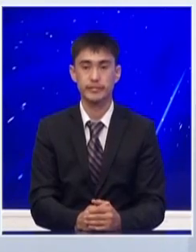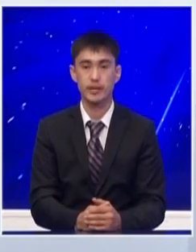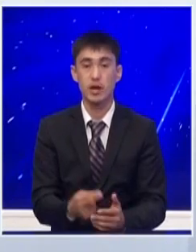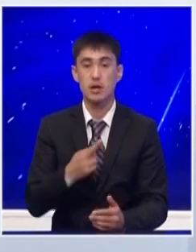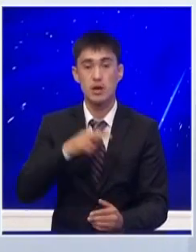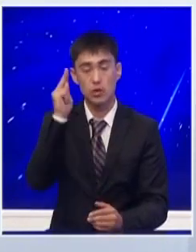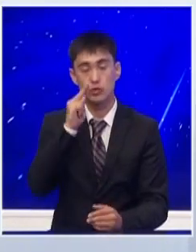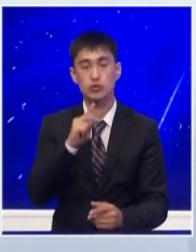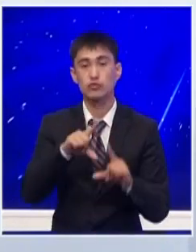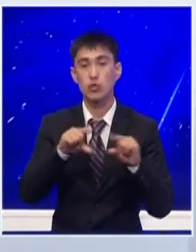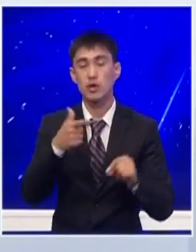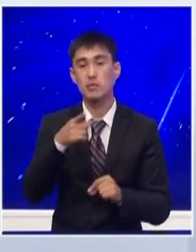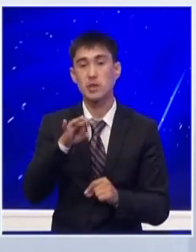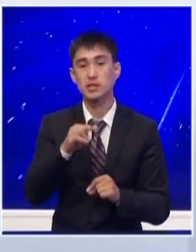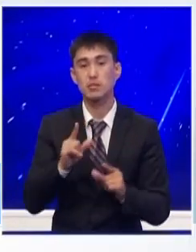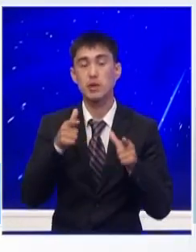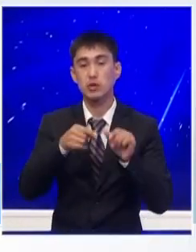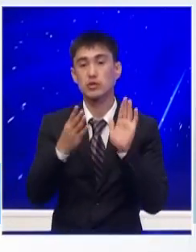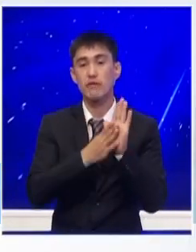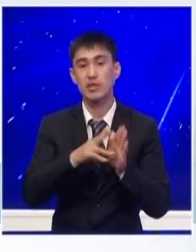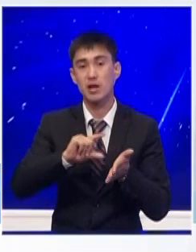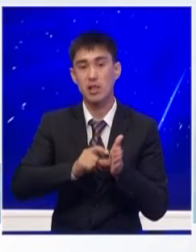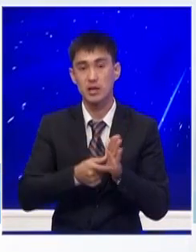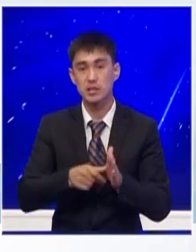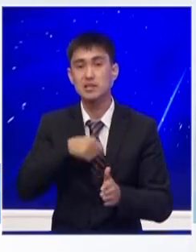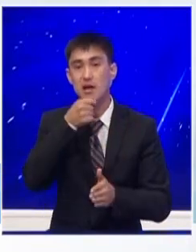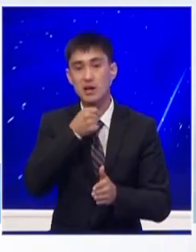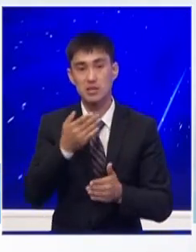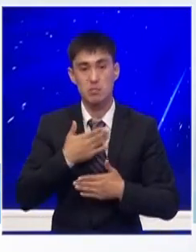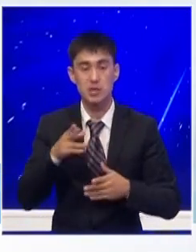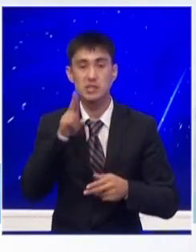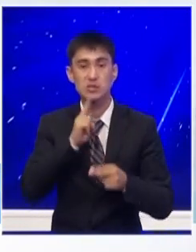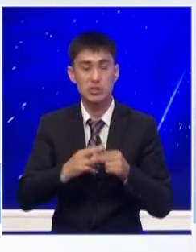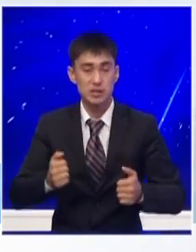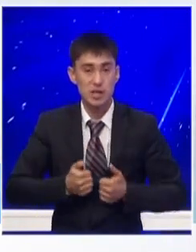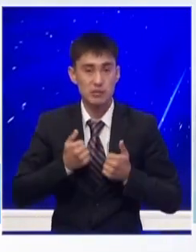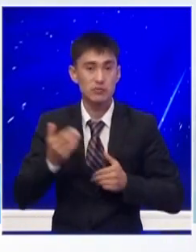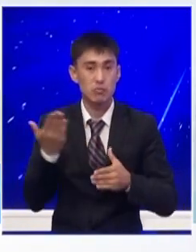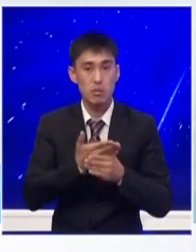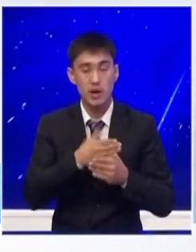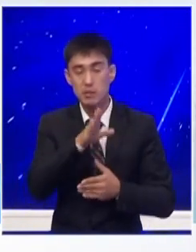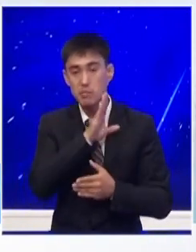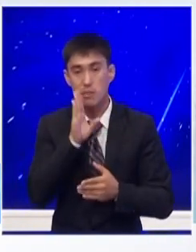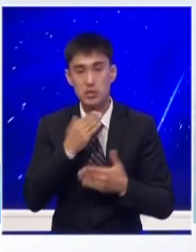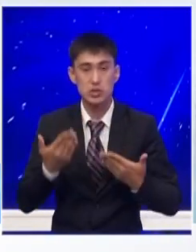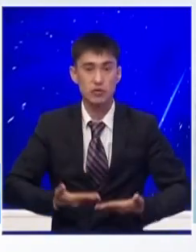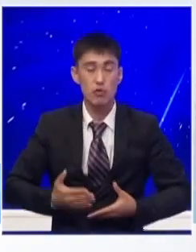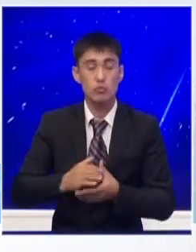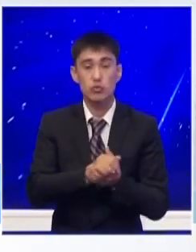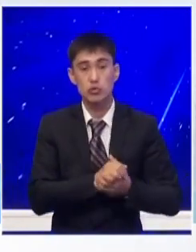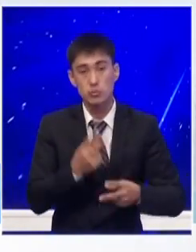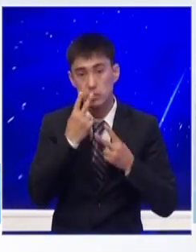Я учусь в школе-гимназии, перехожу в 9 класс. Я самая старшая. Мы с сестрой стараемся во всем помогать маме. Живем